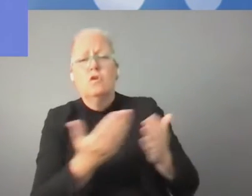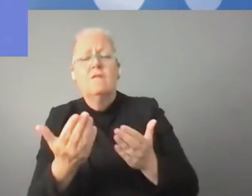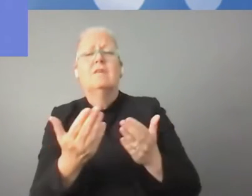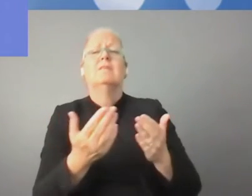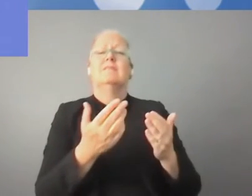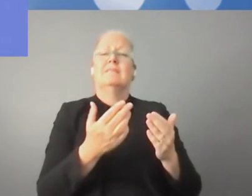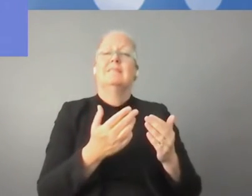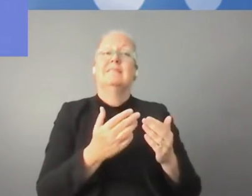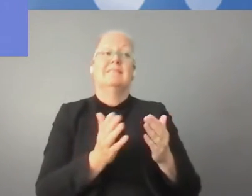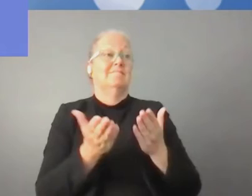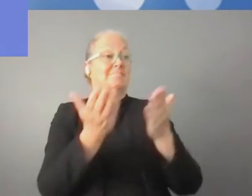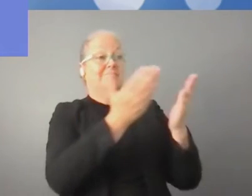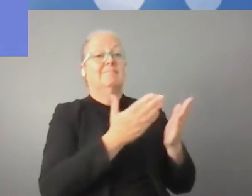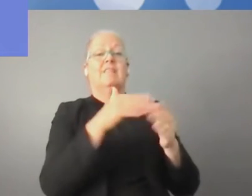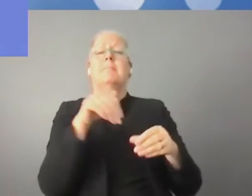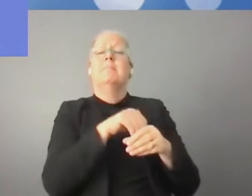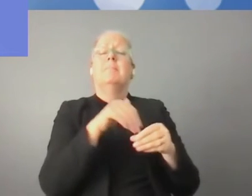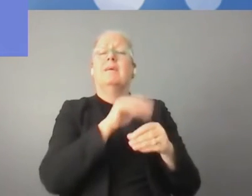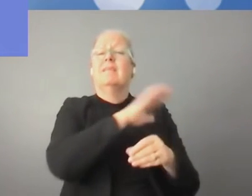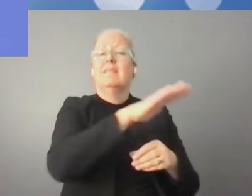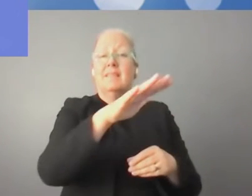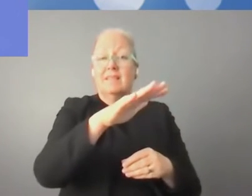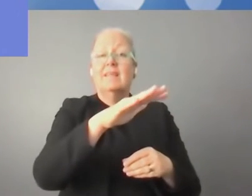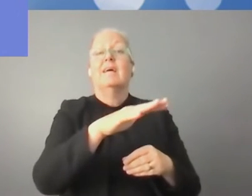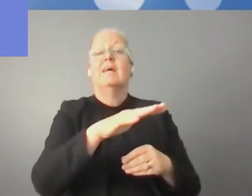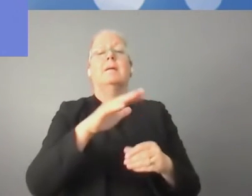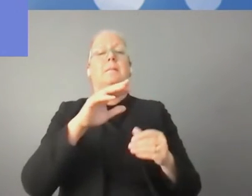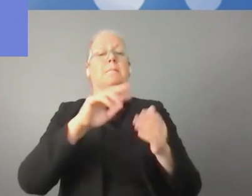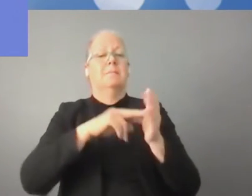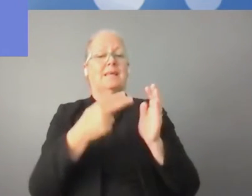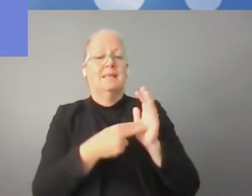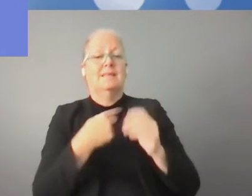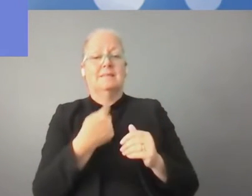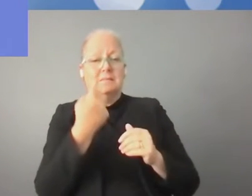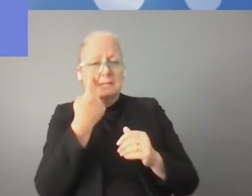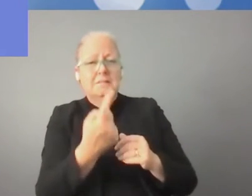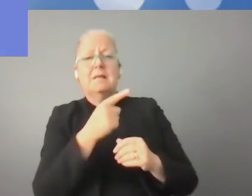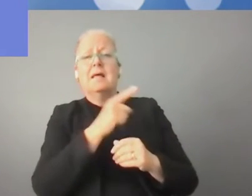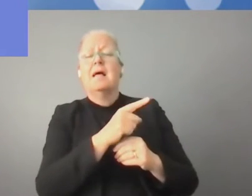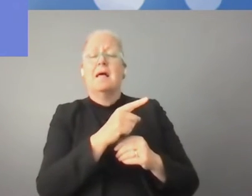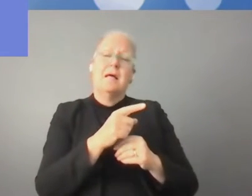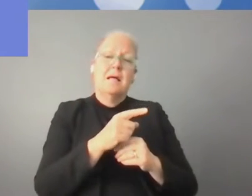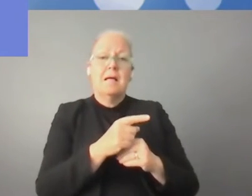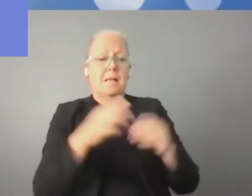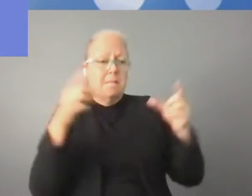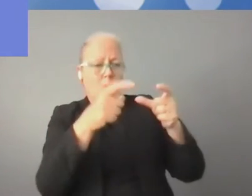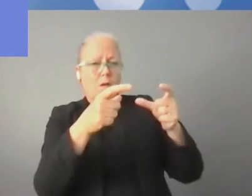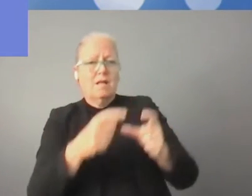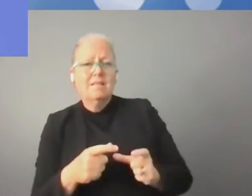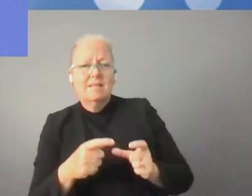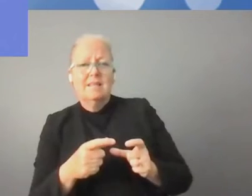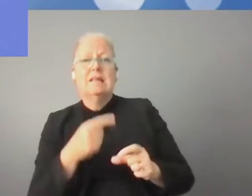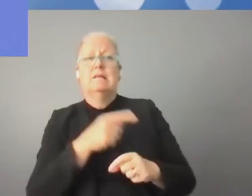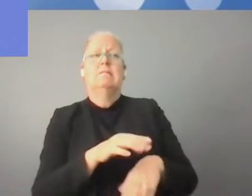должны сфокусироваться и на этом. Мы должны позаботиться о том, чтобы в государствах-членах именно малые